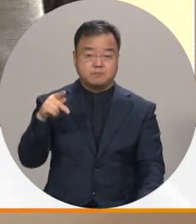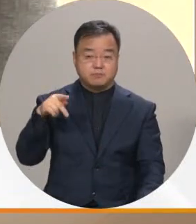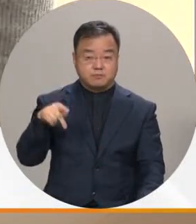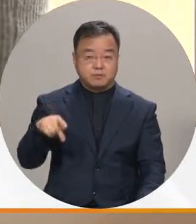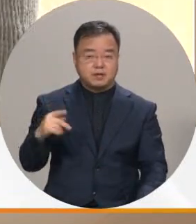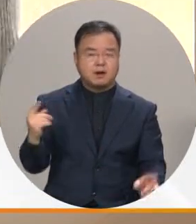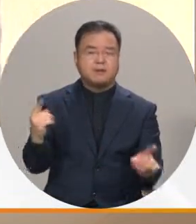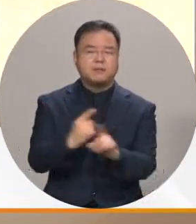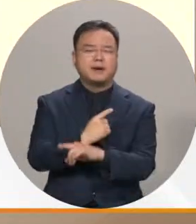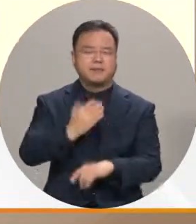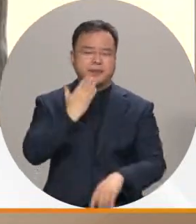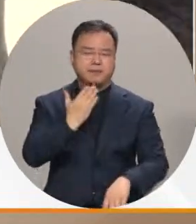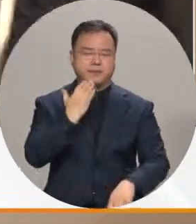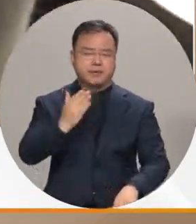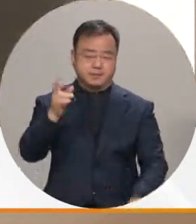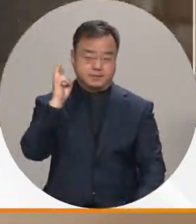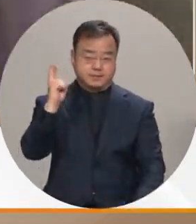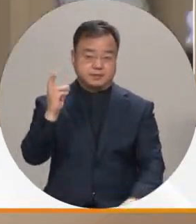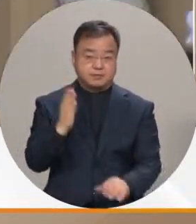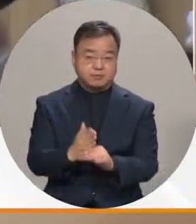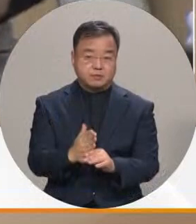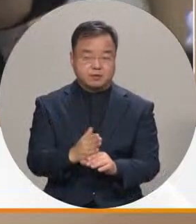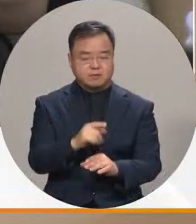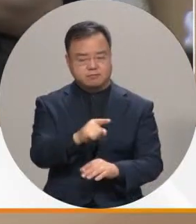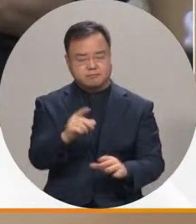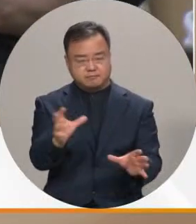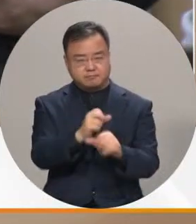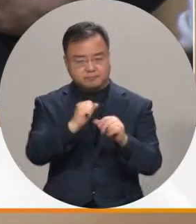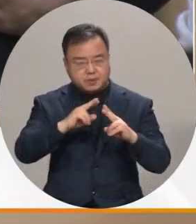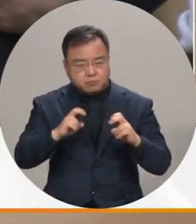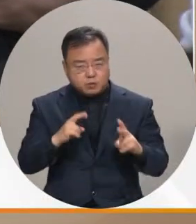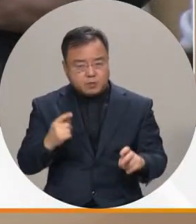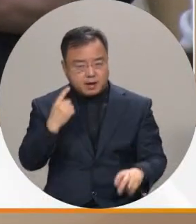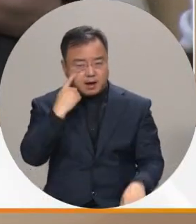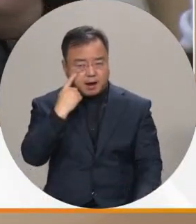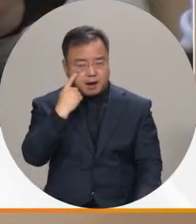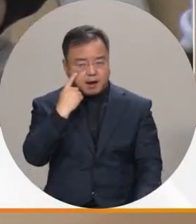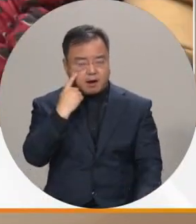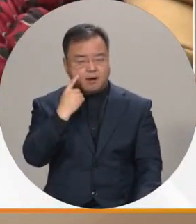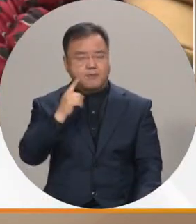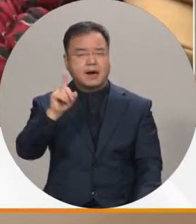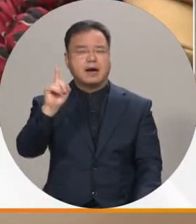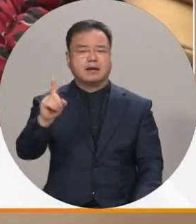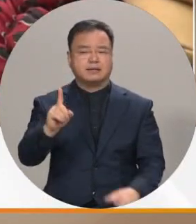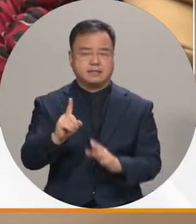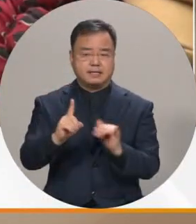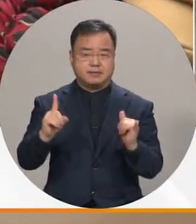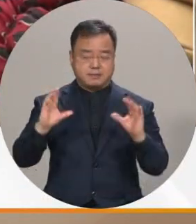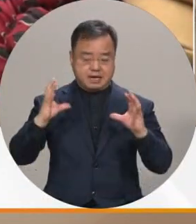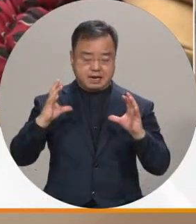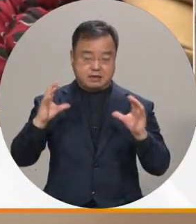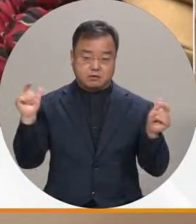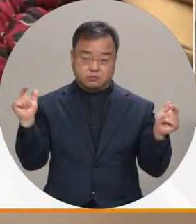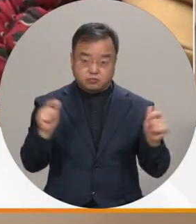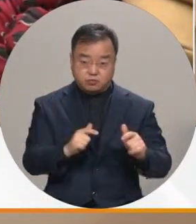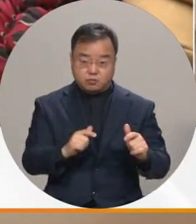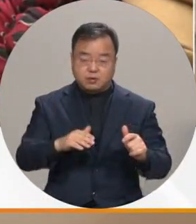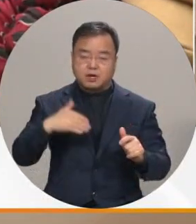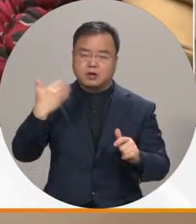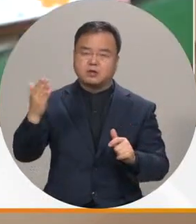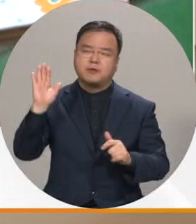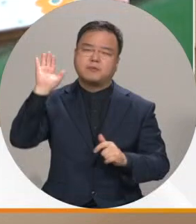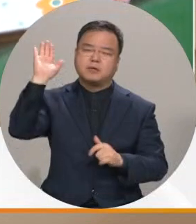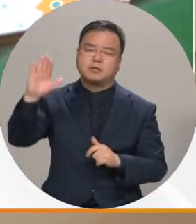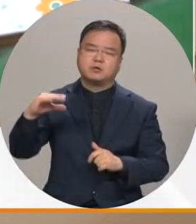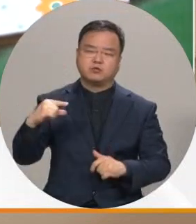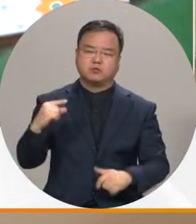예측을 하고 있습니다 이걸 가지고 이제 분석을 해해 보면 아예 한 명이 줄게 되면 미래 GDP 한 21억